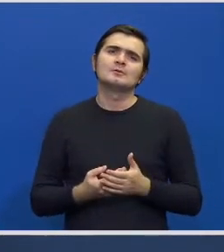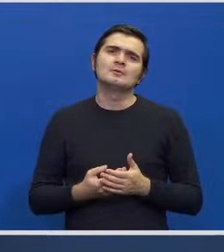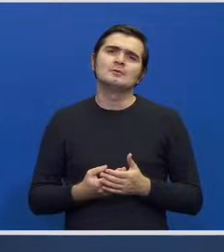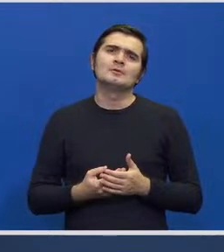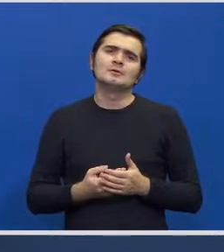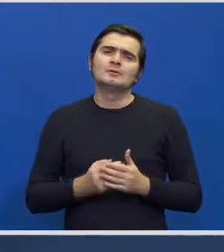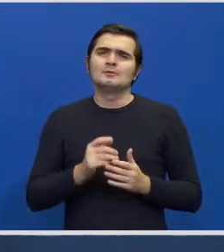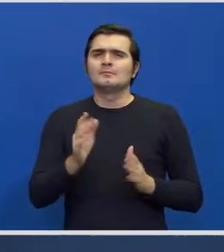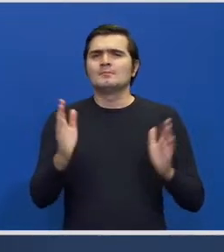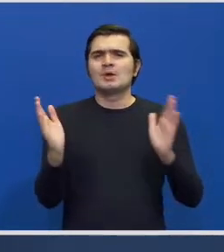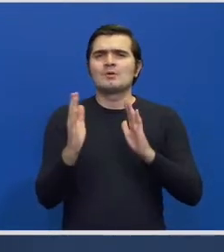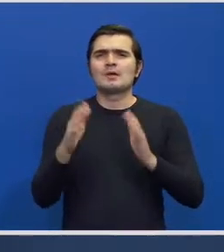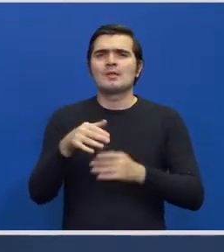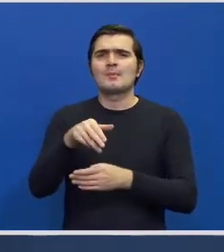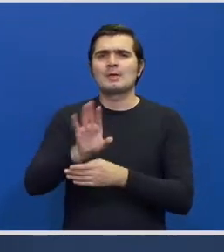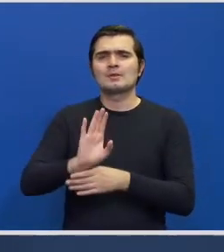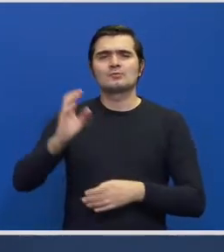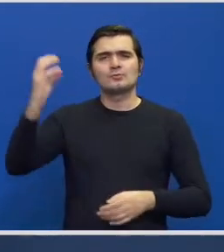70%, deci pe perioada